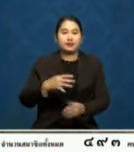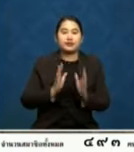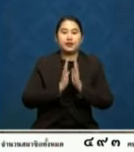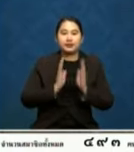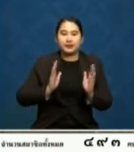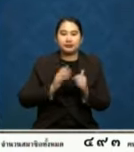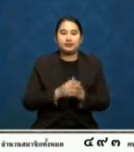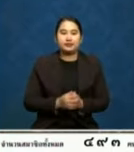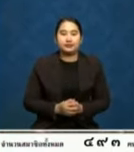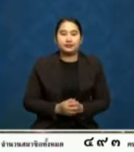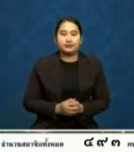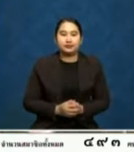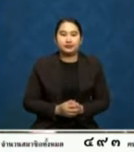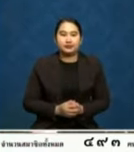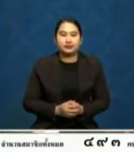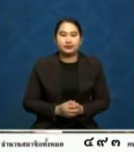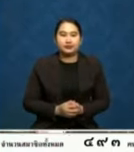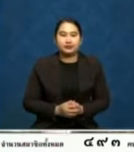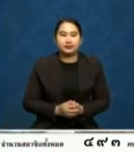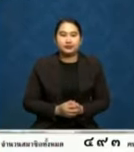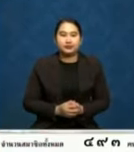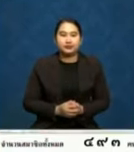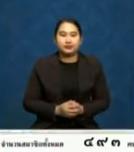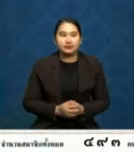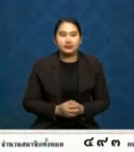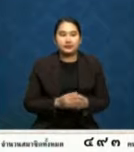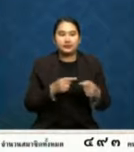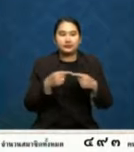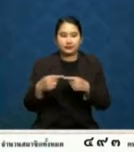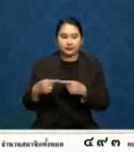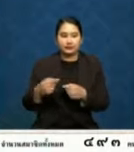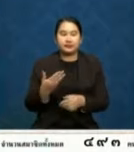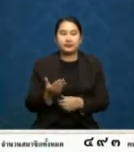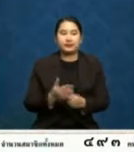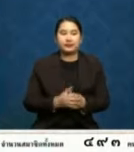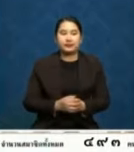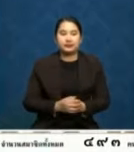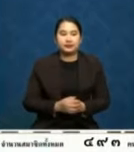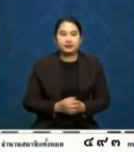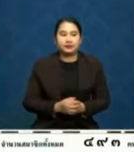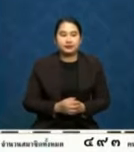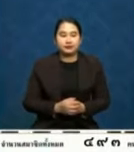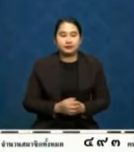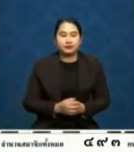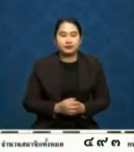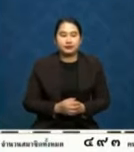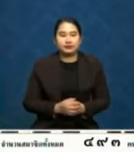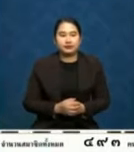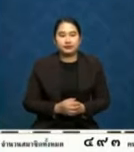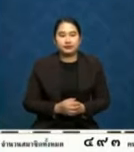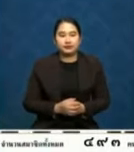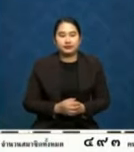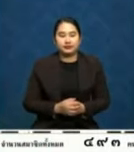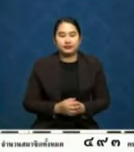ขอบคุณครับต่อไปขอเชิญกรรมาธิการที่ตอบชี้แจง